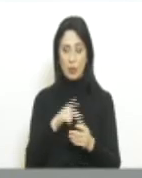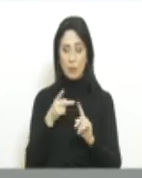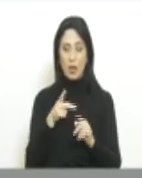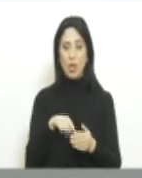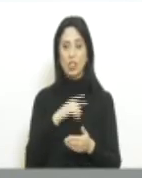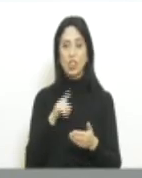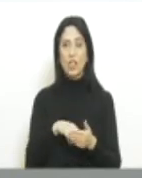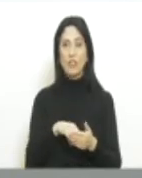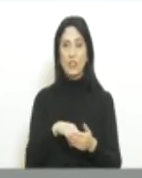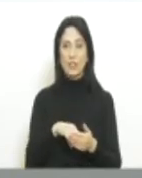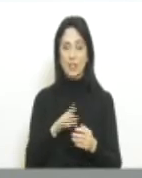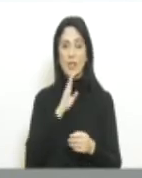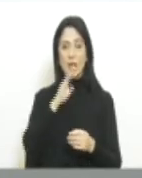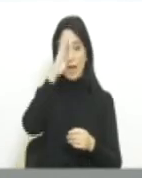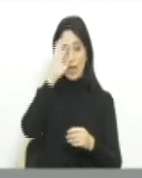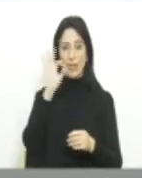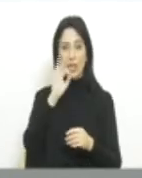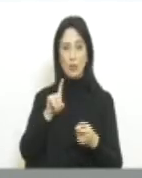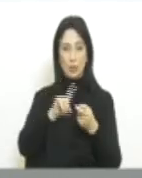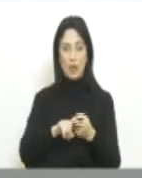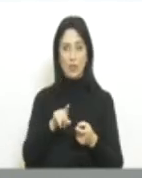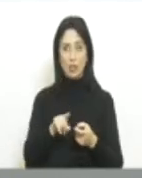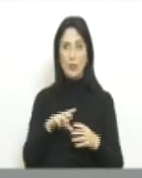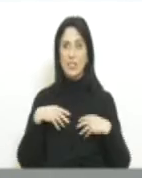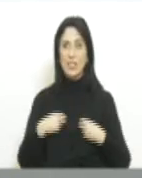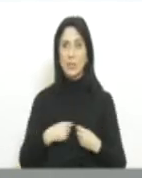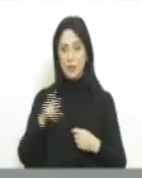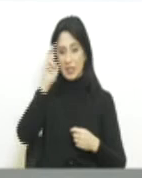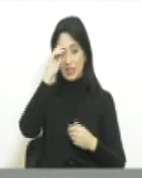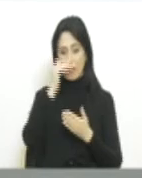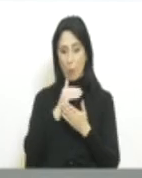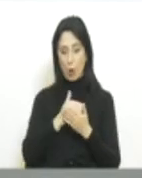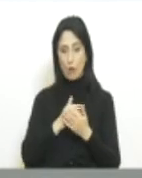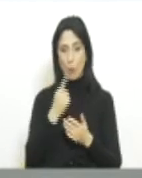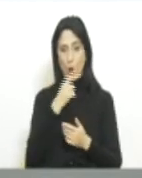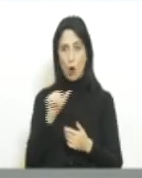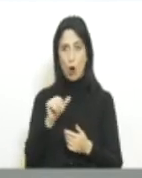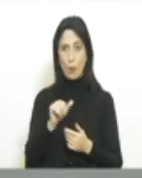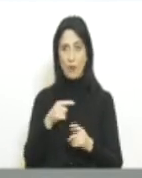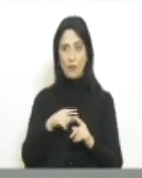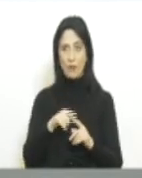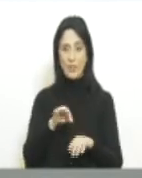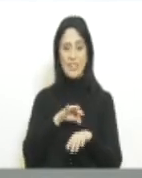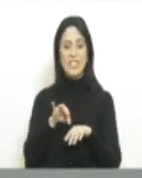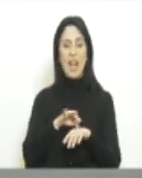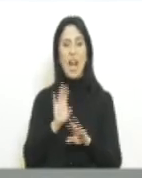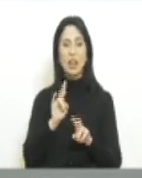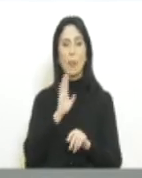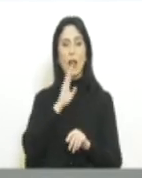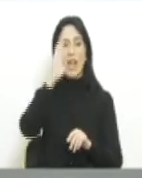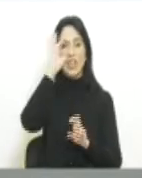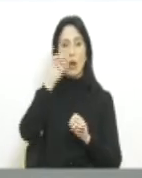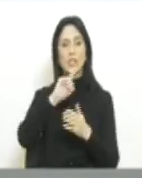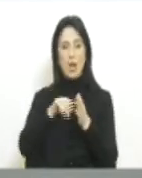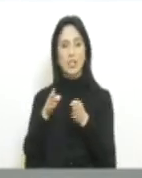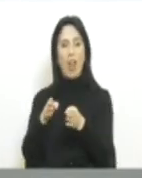მეორე კითხვა გენდერთან დაკავშირებით მექნება. Სამწუხაროდ სახელმწიფო პროგრამაში მხოლოდ ცალადობის კომპონენტში არის ნახსენები გენდერული